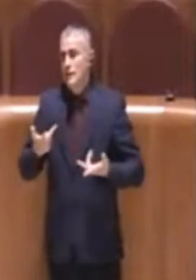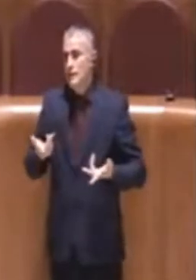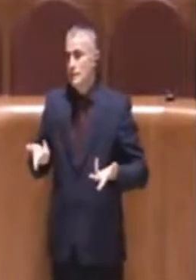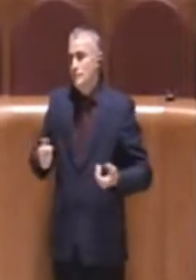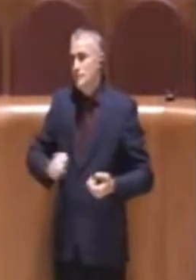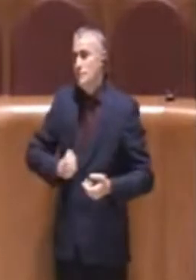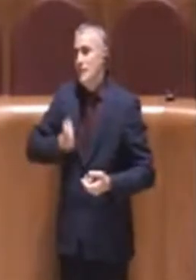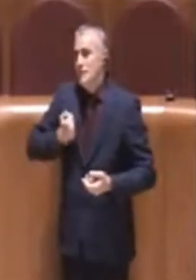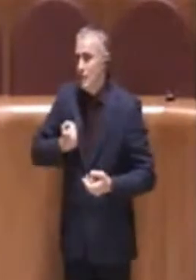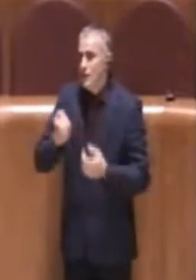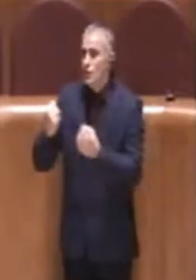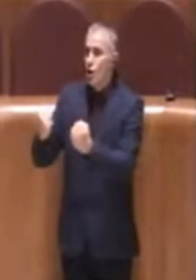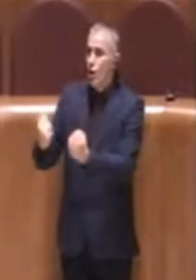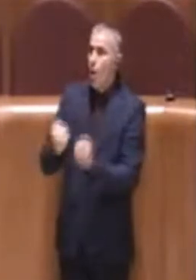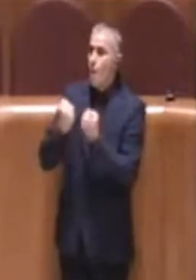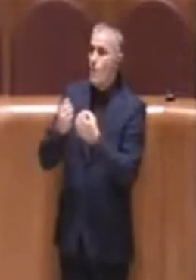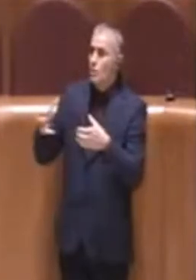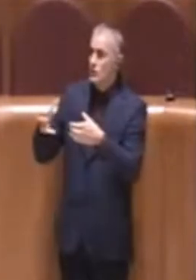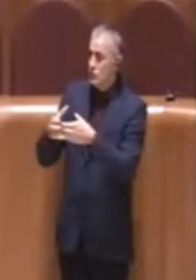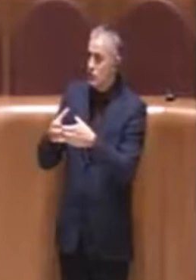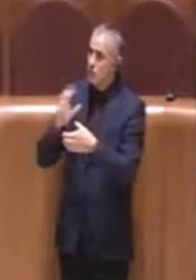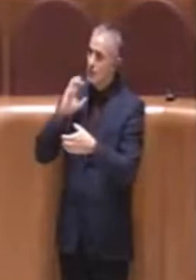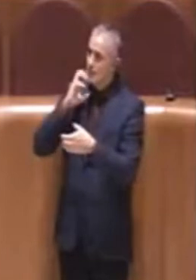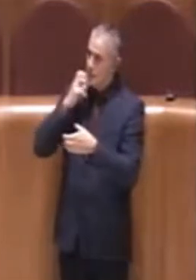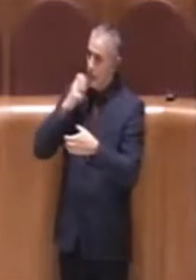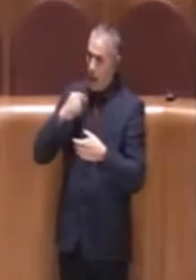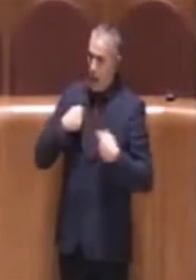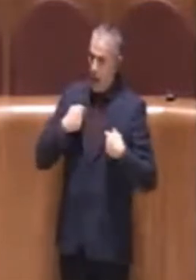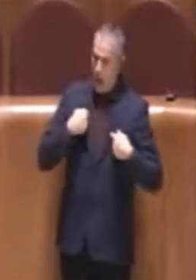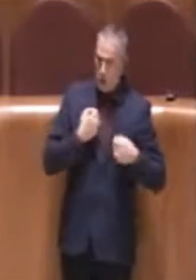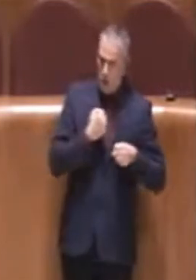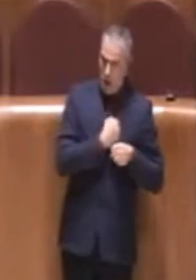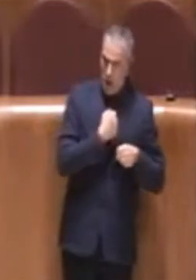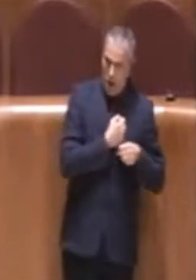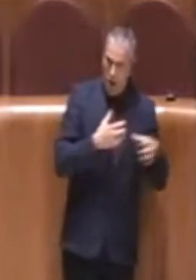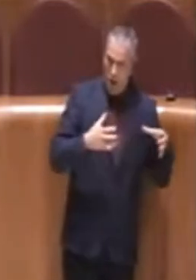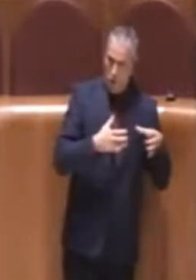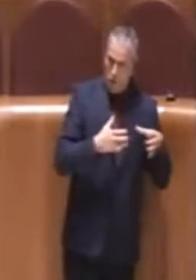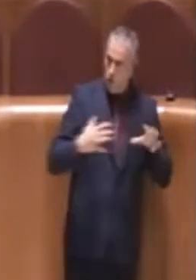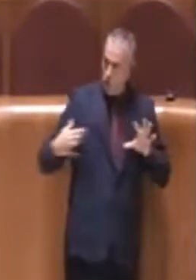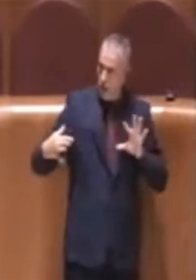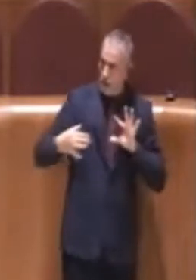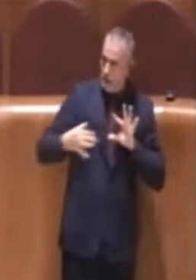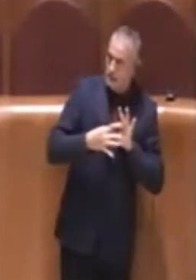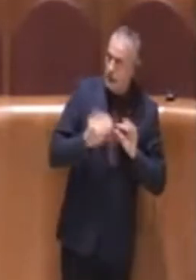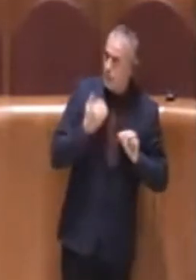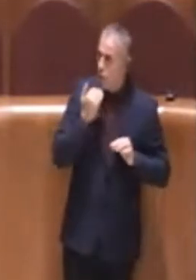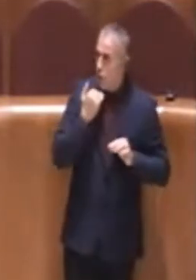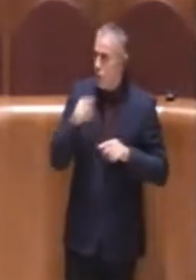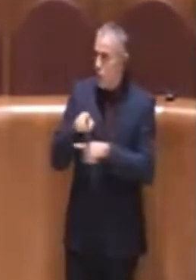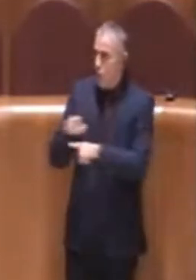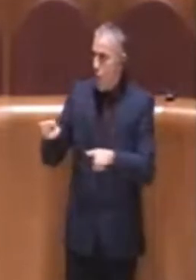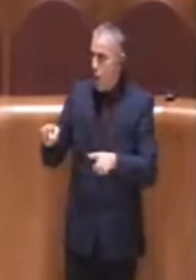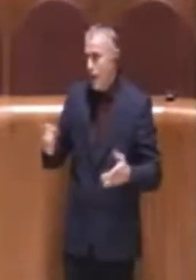le opposizioni non abbiano voluto loro cogliere l'occasione di fare un lavoro congiunto e